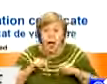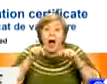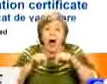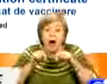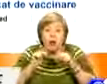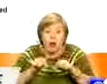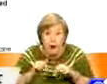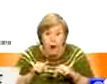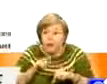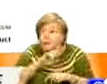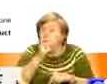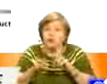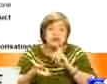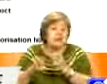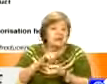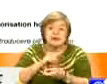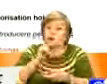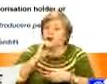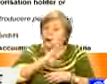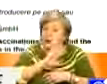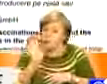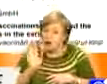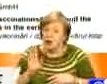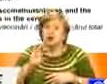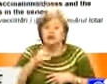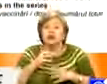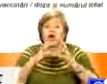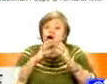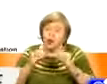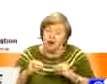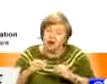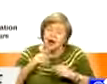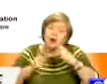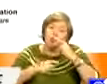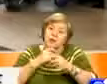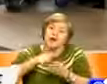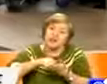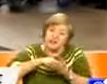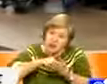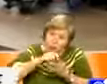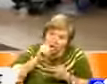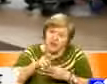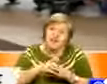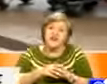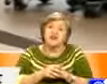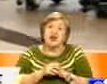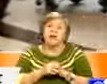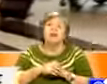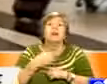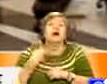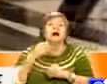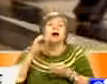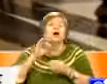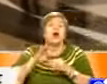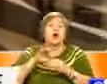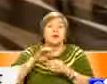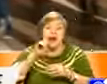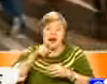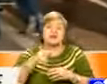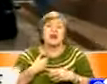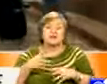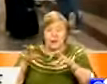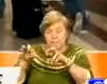nu se schimbă nimic, urmează ca și țara noastră să reglementeze aceste specificații indicate de